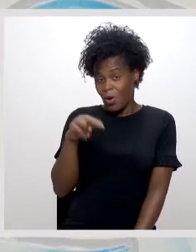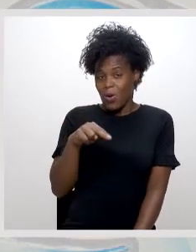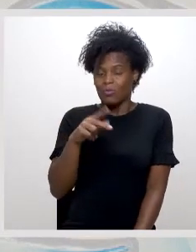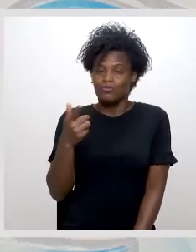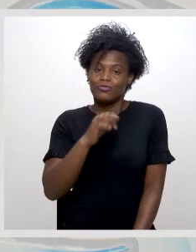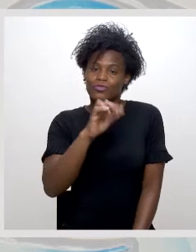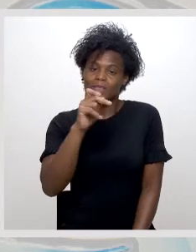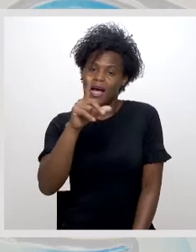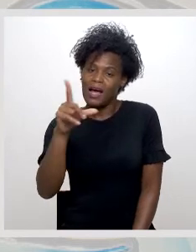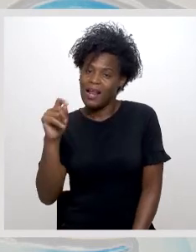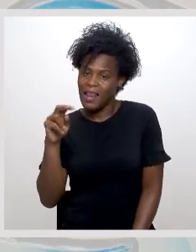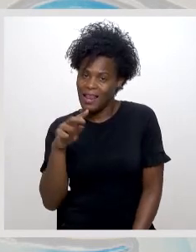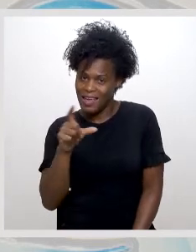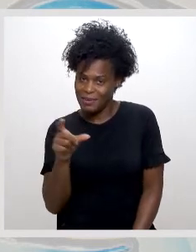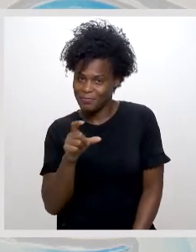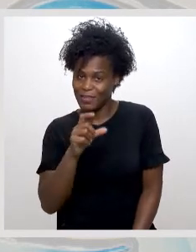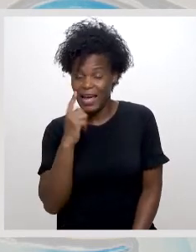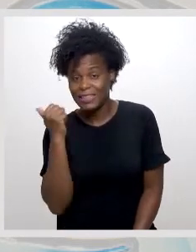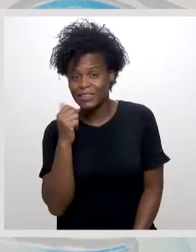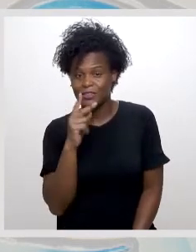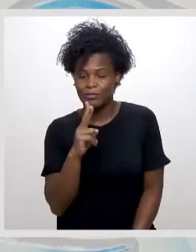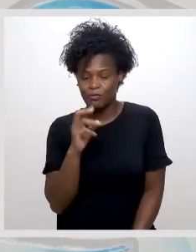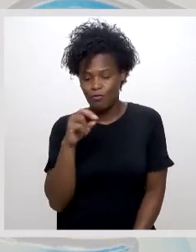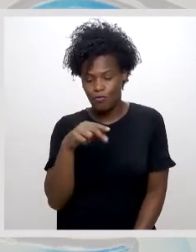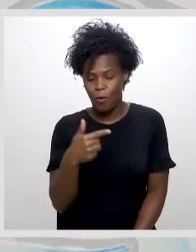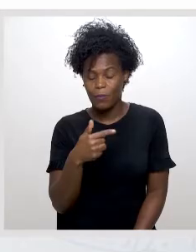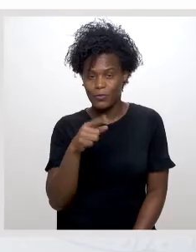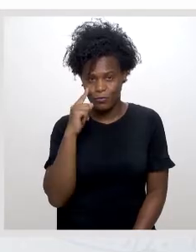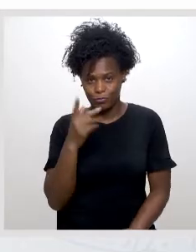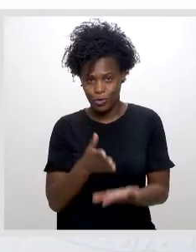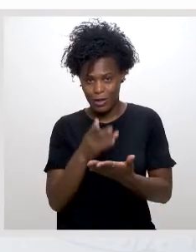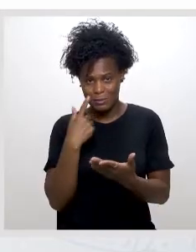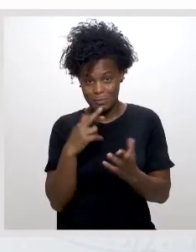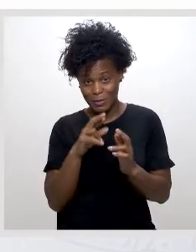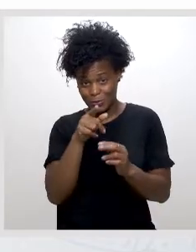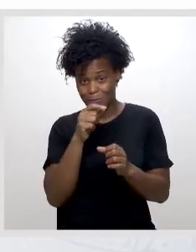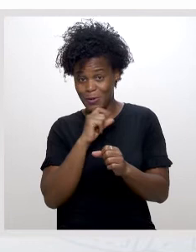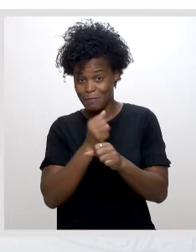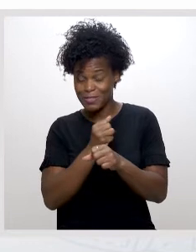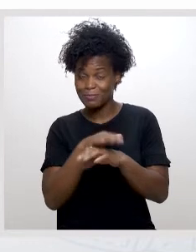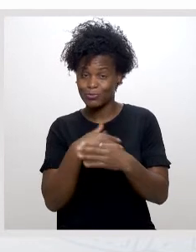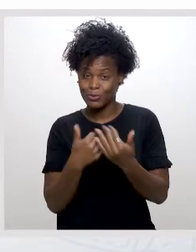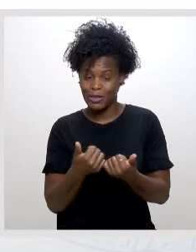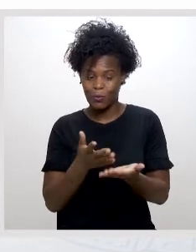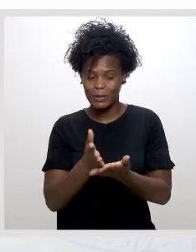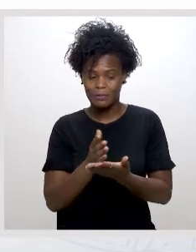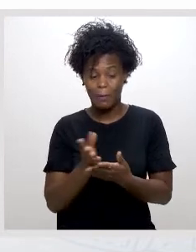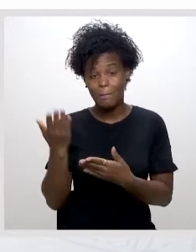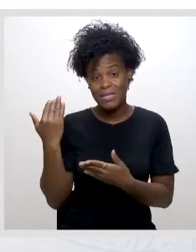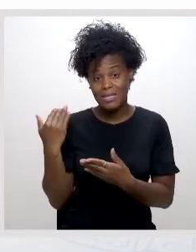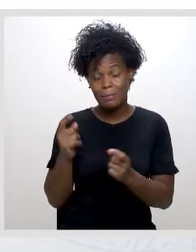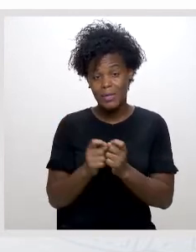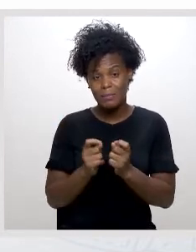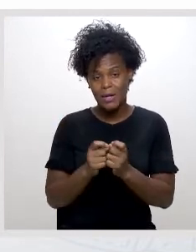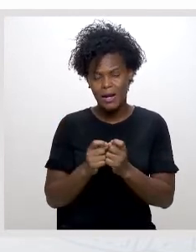tâche sans problème, n'est-ce pas? On continue. Le passé récent exprime une action du passé